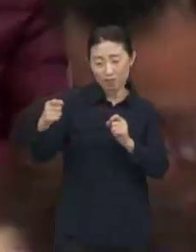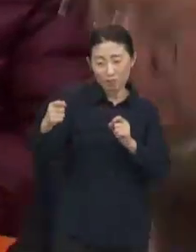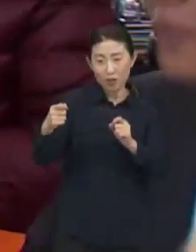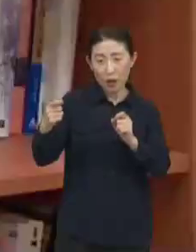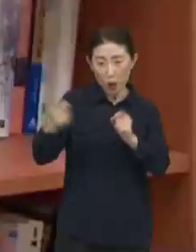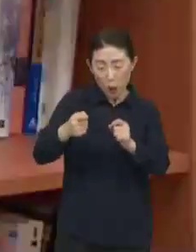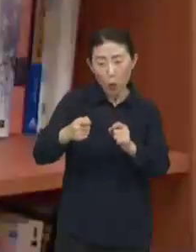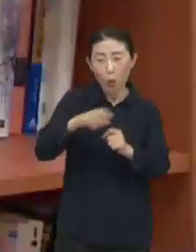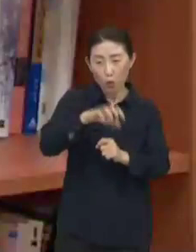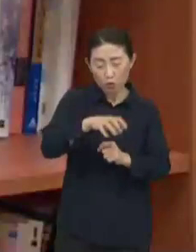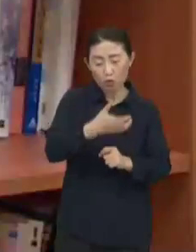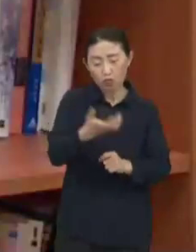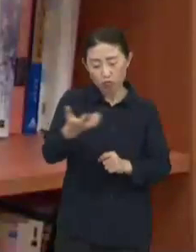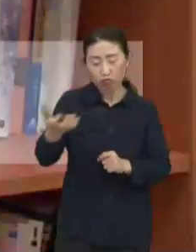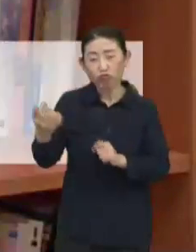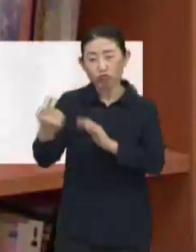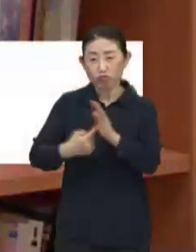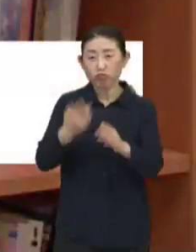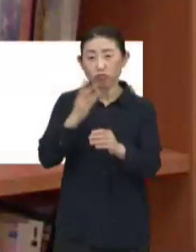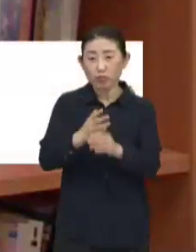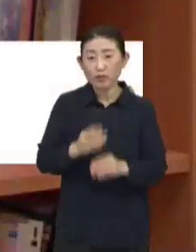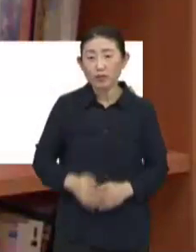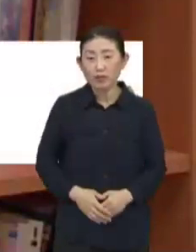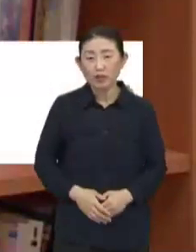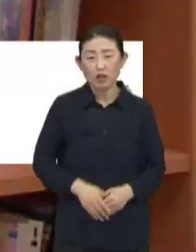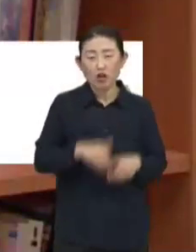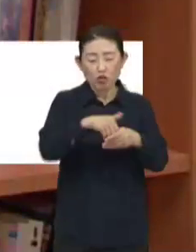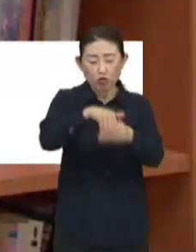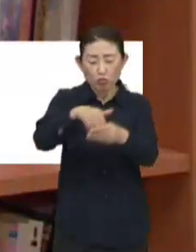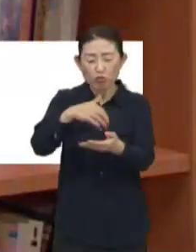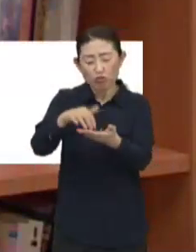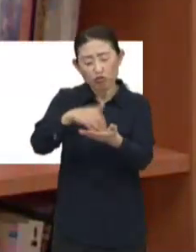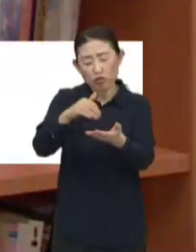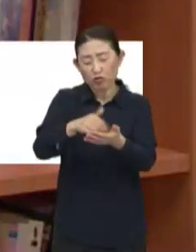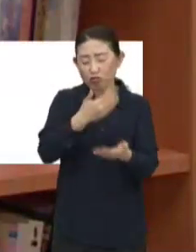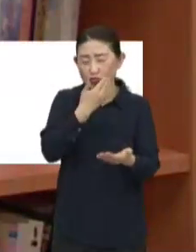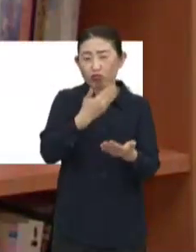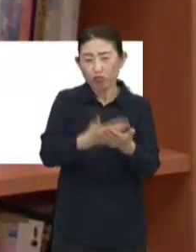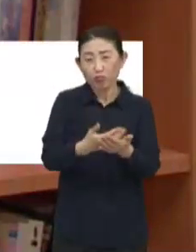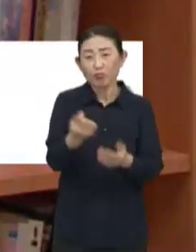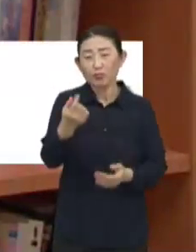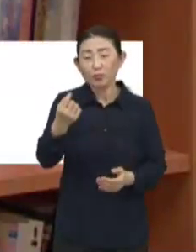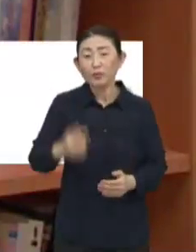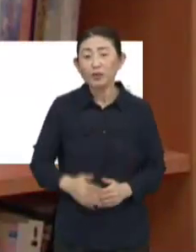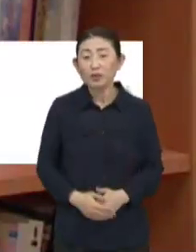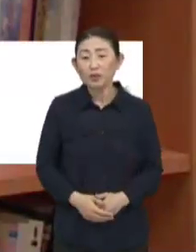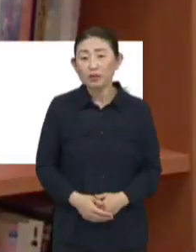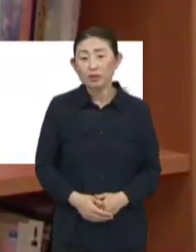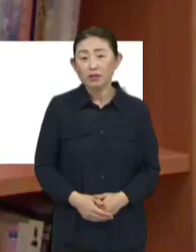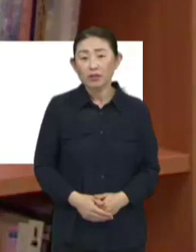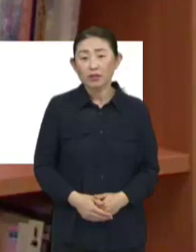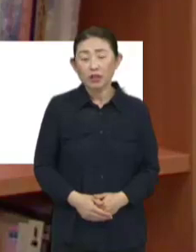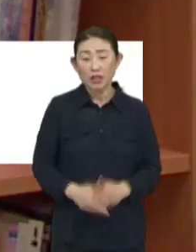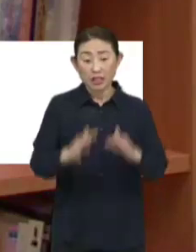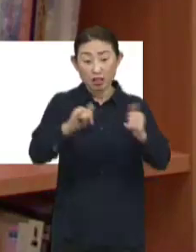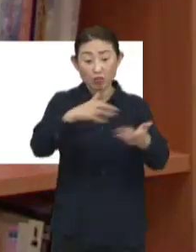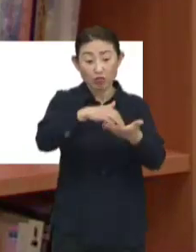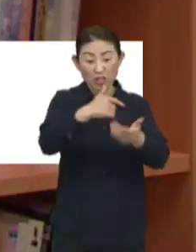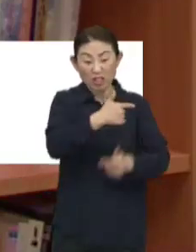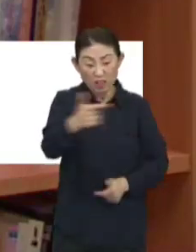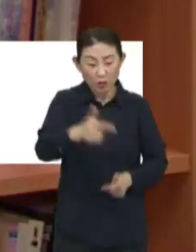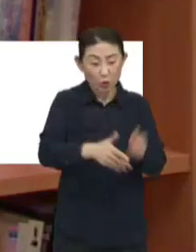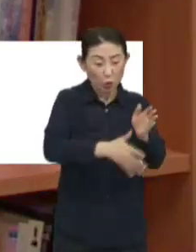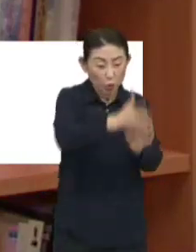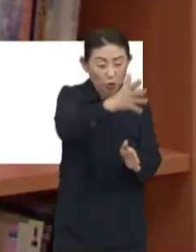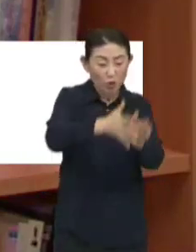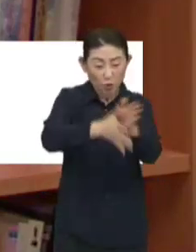높였습니다. 투표율이 가장 또 중요한 변수로 지금 이야기를 하고 있거든요. 그 차원에서 보면 인구가 많은